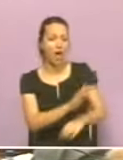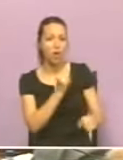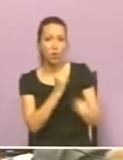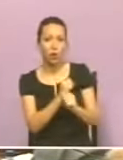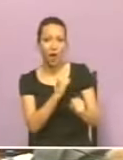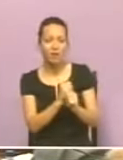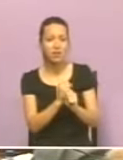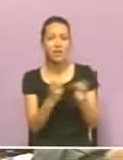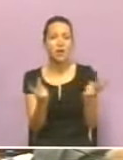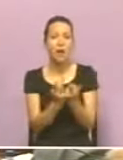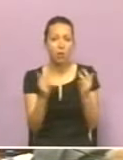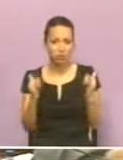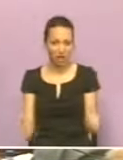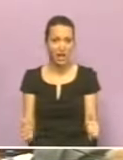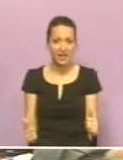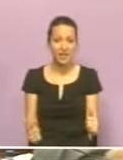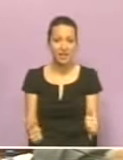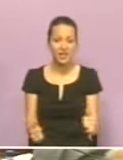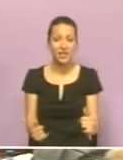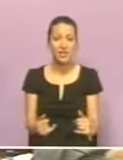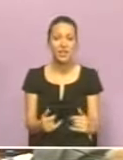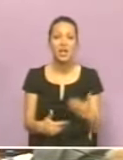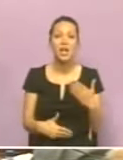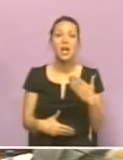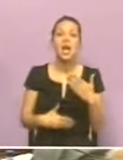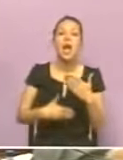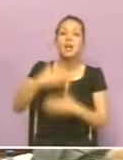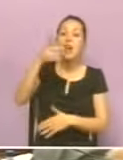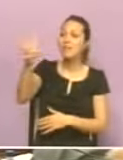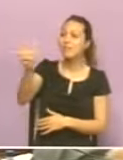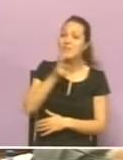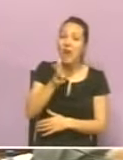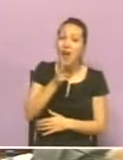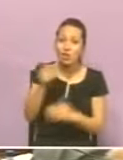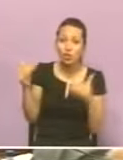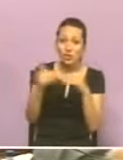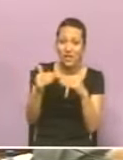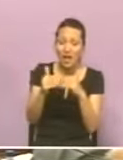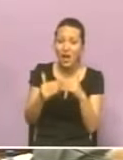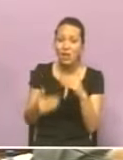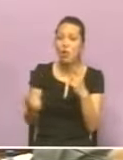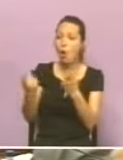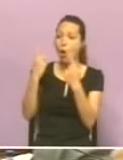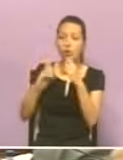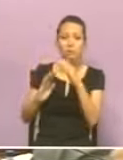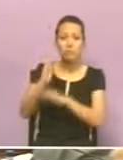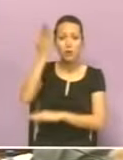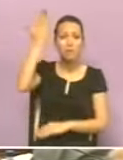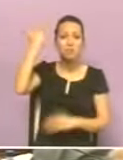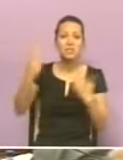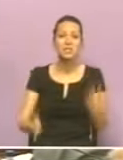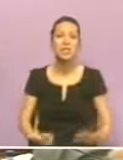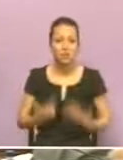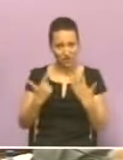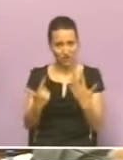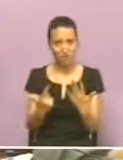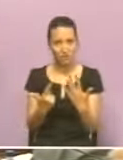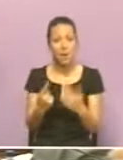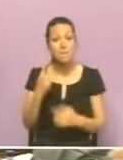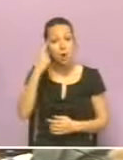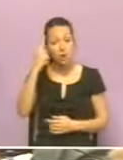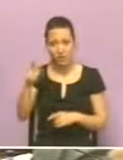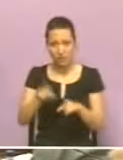funkcioniše danas. Iako je grad tu saglasnost zatražio od pokrajine još pre 7 godina. I podsjetit ću kolege,